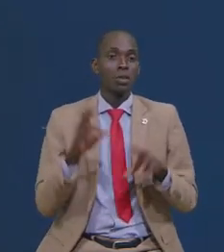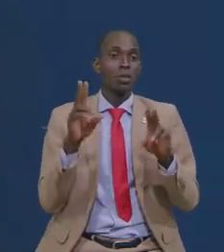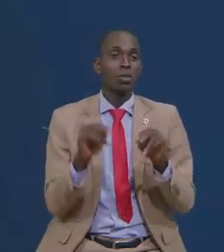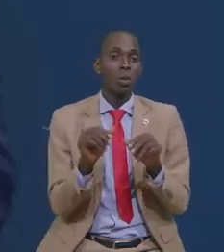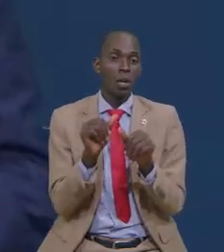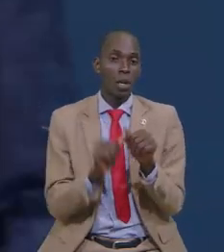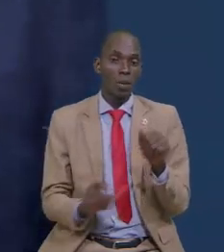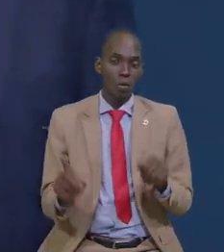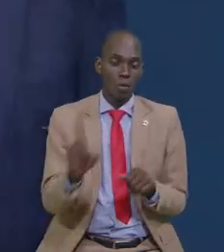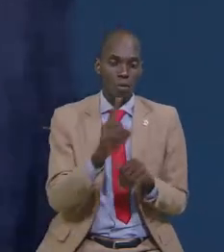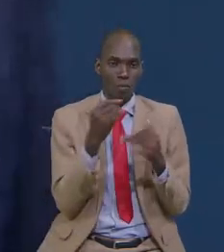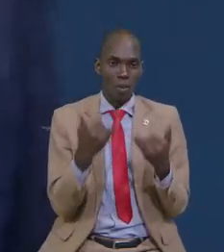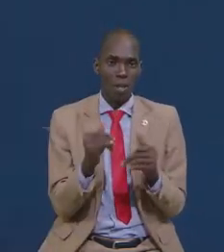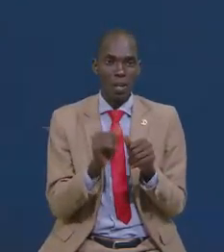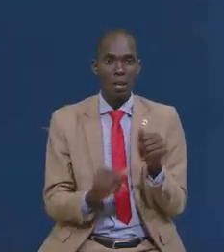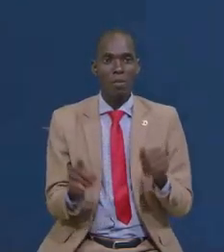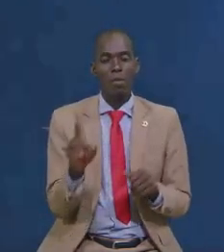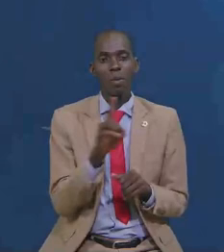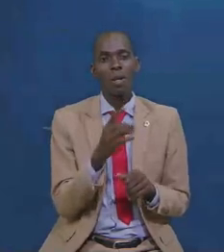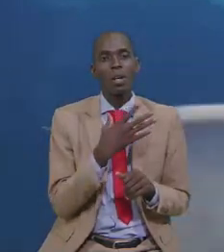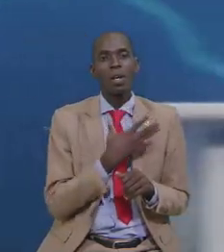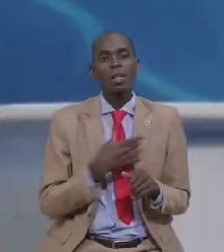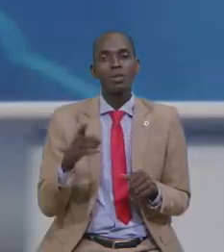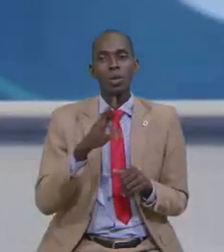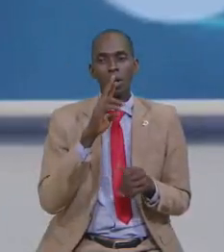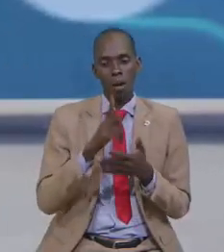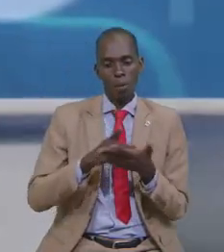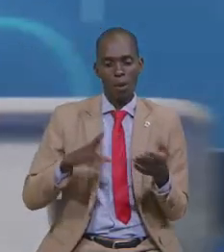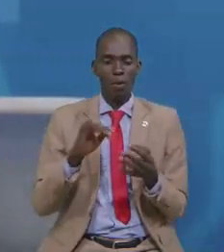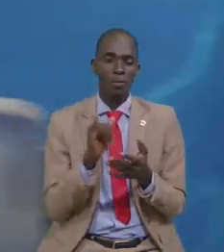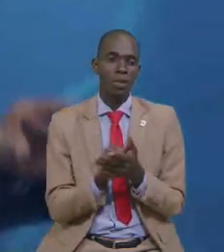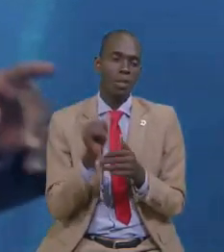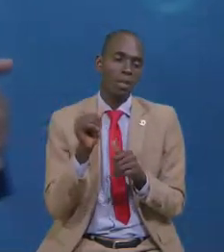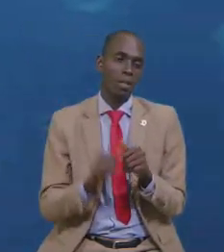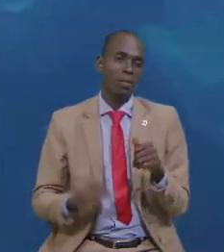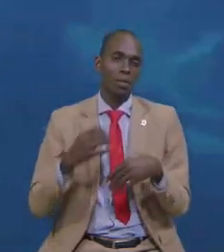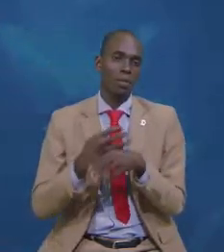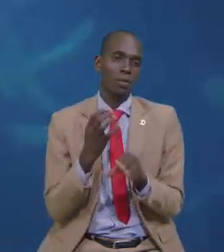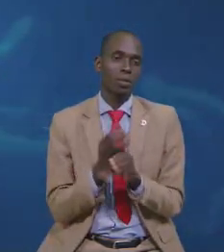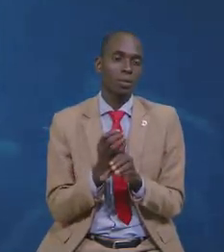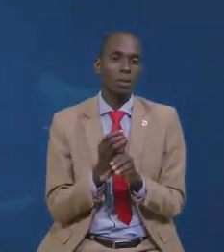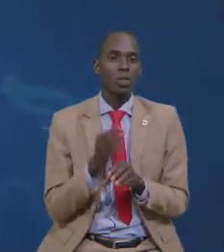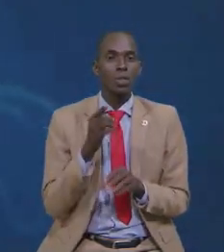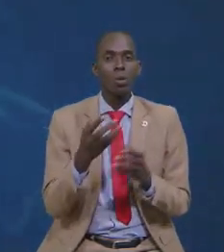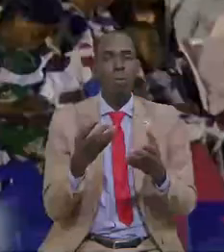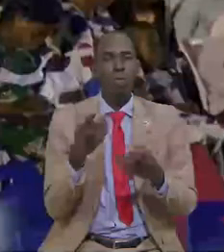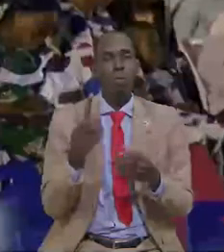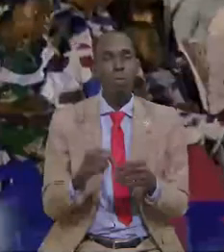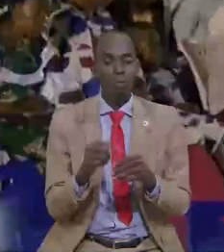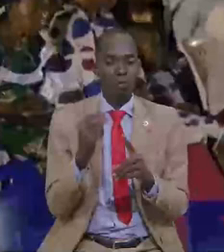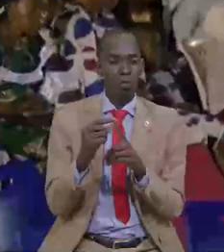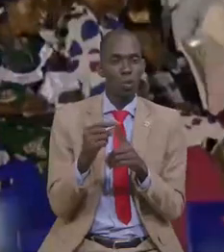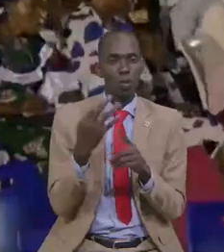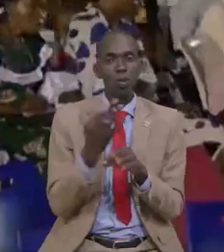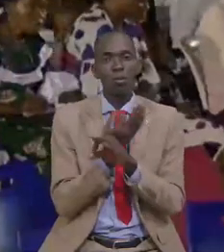vie. Allez prier pour eux. Non. Allez prier pour eux. Allez leur prêcher. Non. Chaque créature, vous faites partie de la